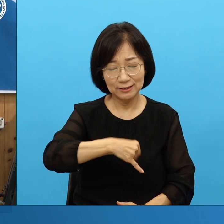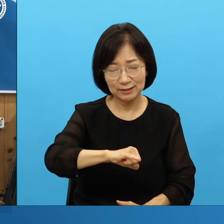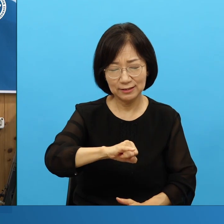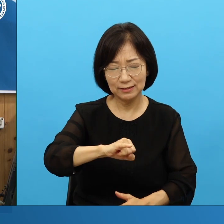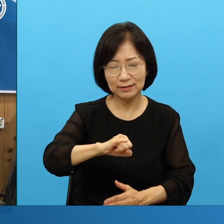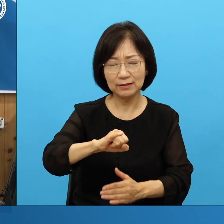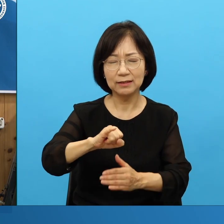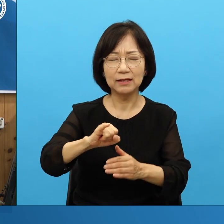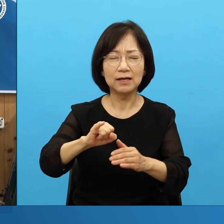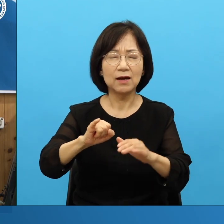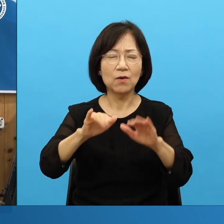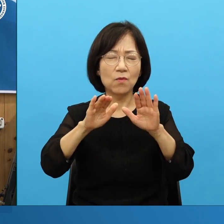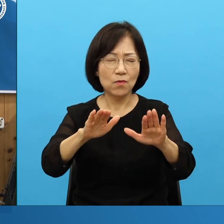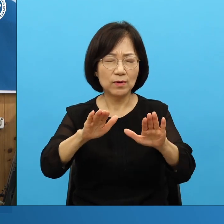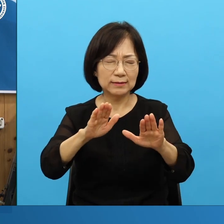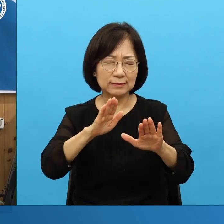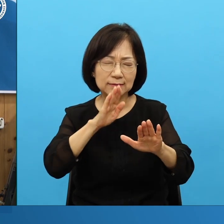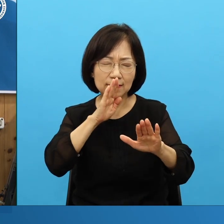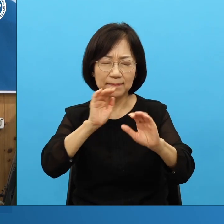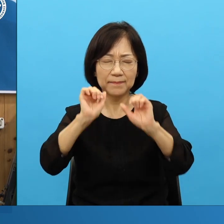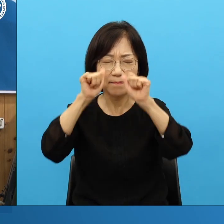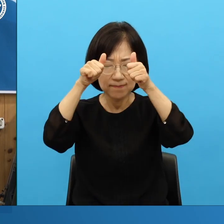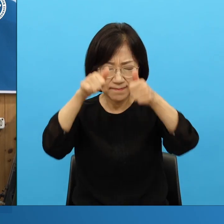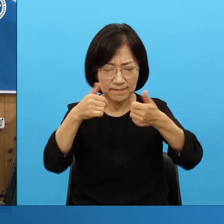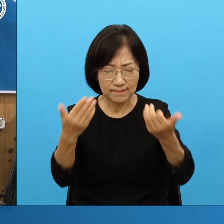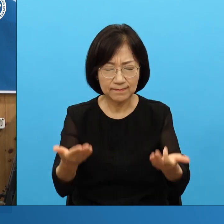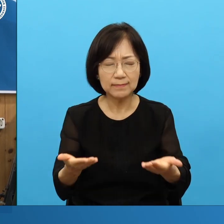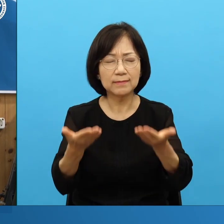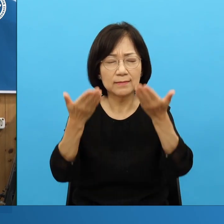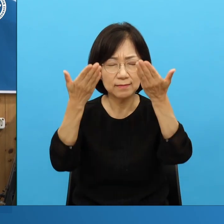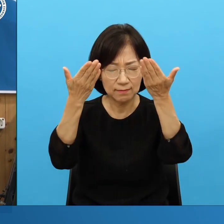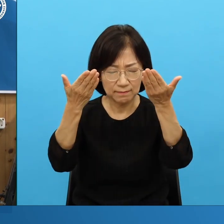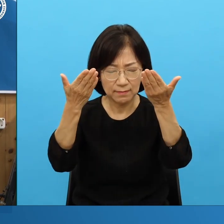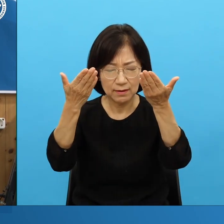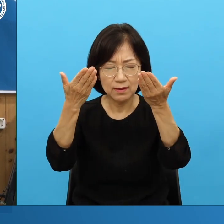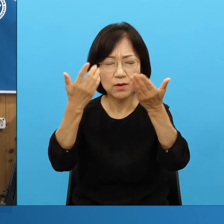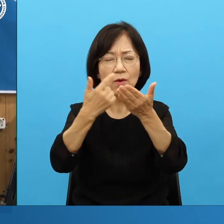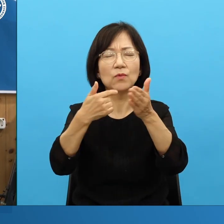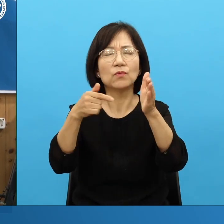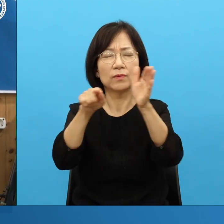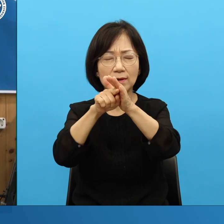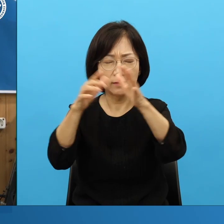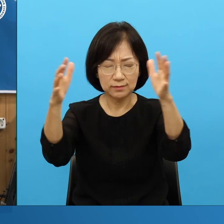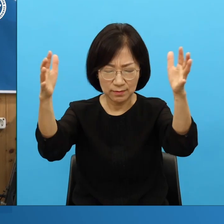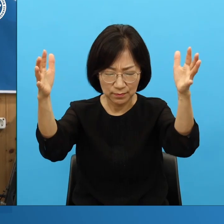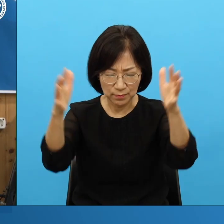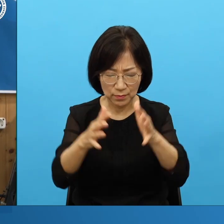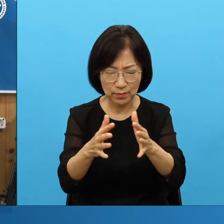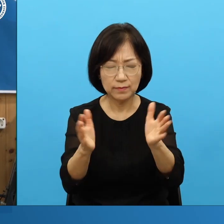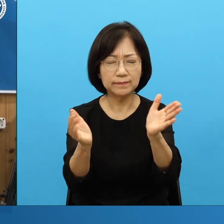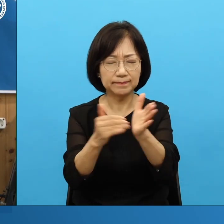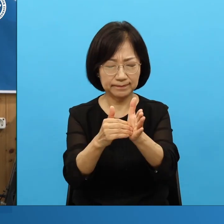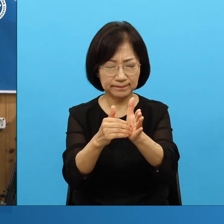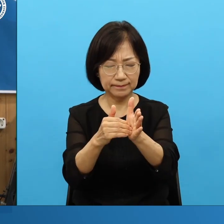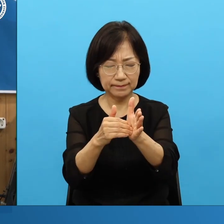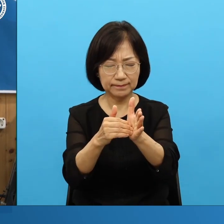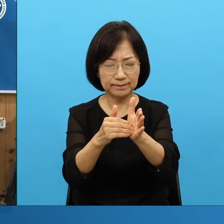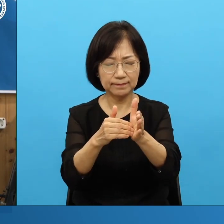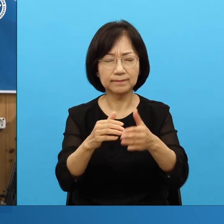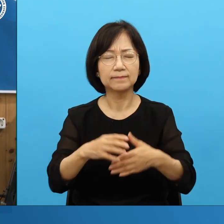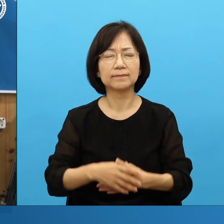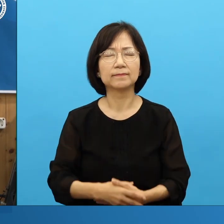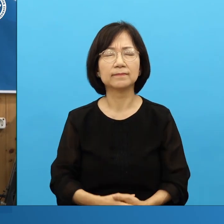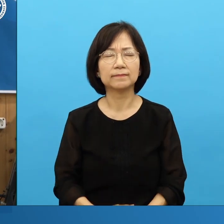경배를 예배를 드리기 위하여 나왔습니다. The children of God who have received salvation through the living Lord Jesus Christ has gathered here today to give this living worship